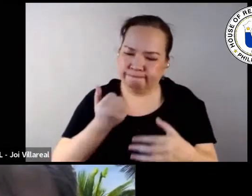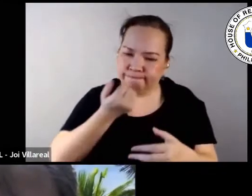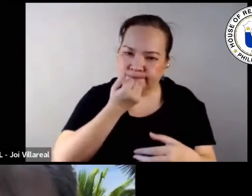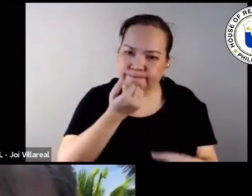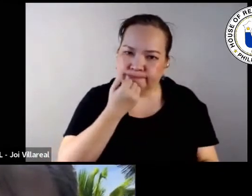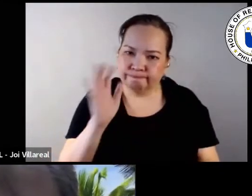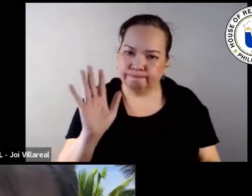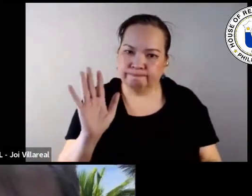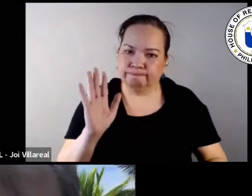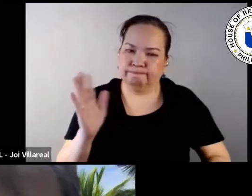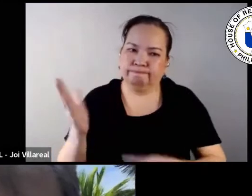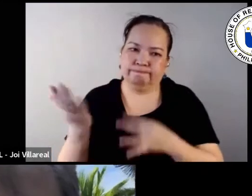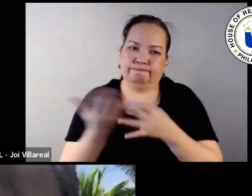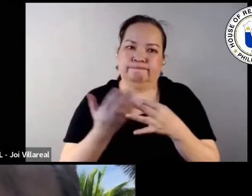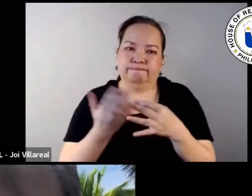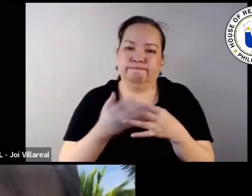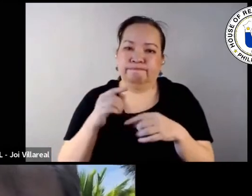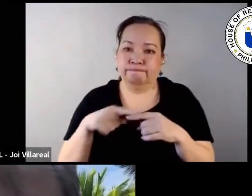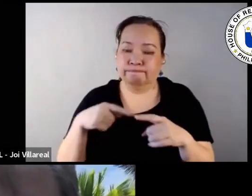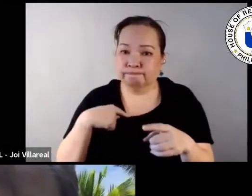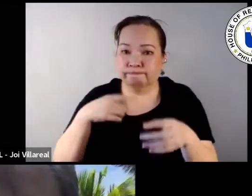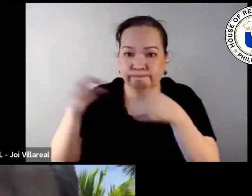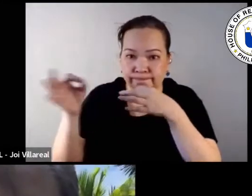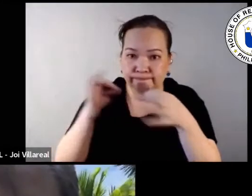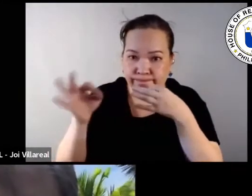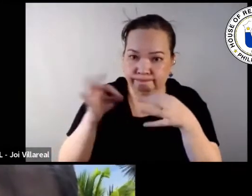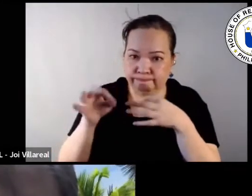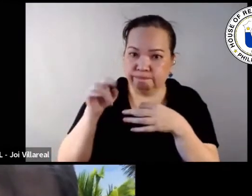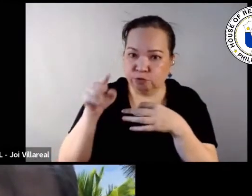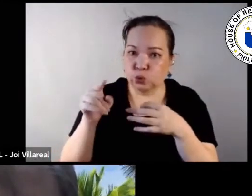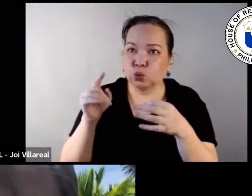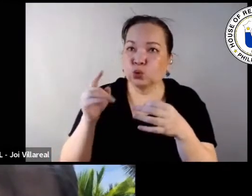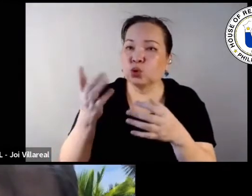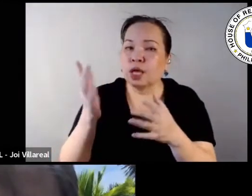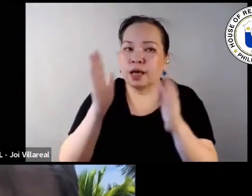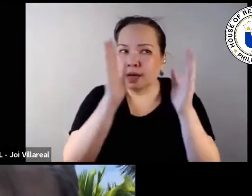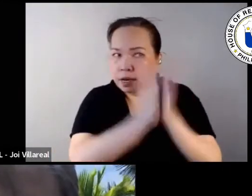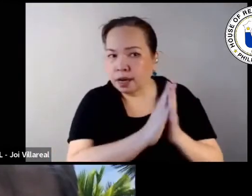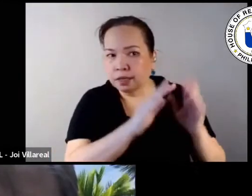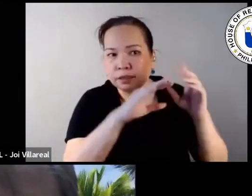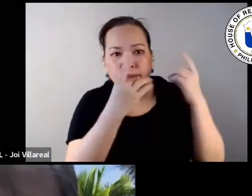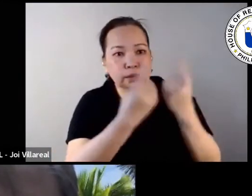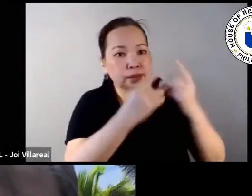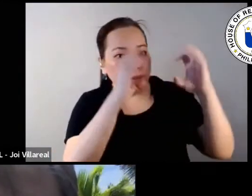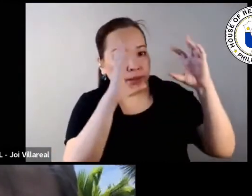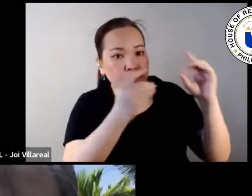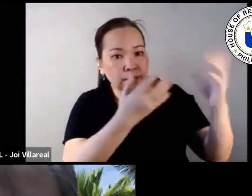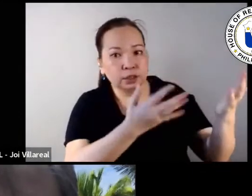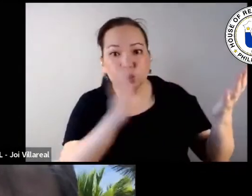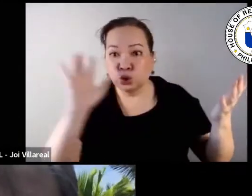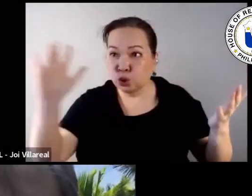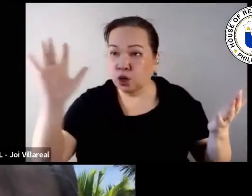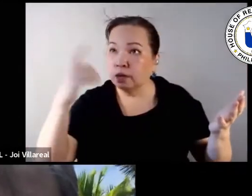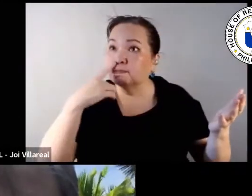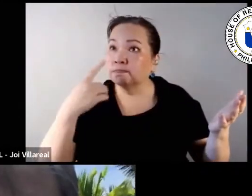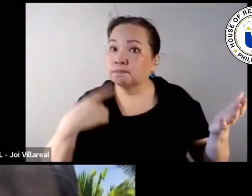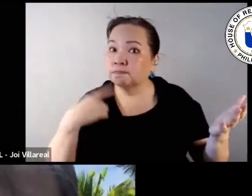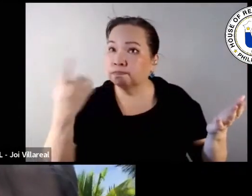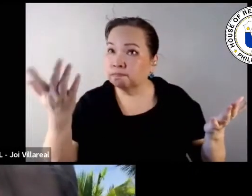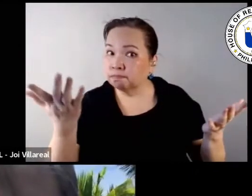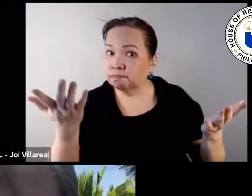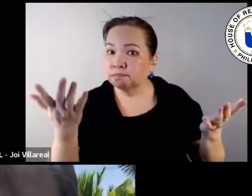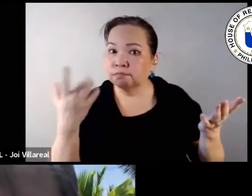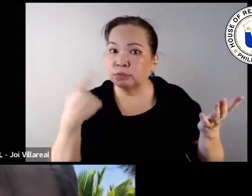'yan. Ang sinasabi ko lang po, hihingi namin sa Department of Education yung sinasabi po ninyo